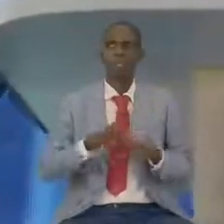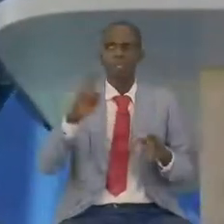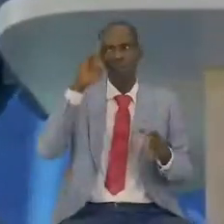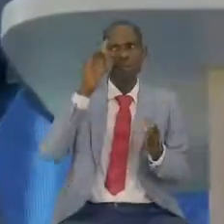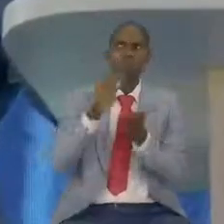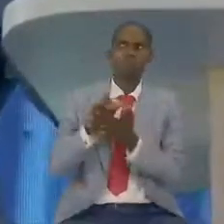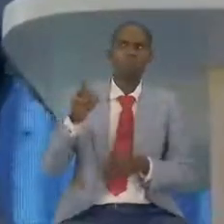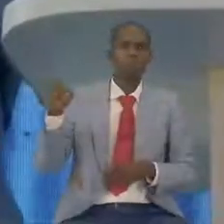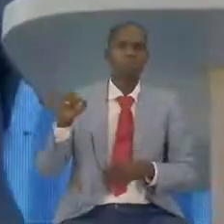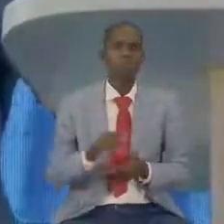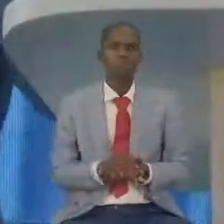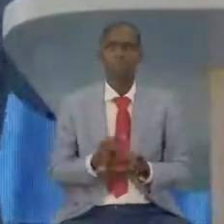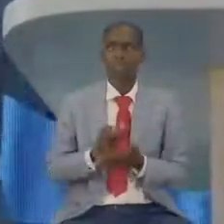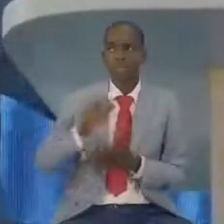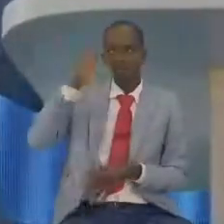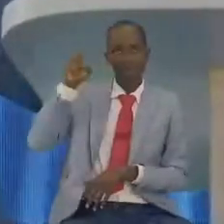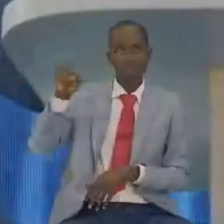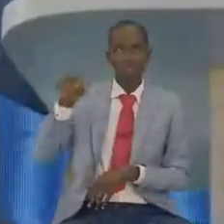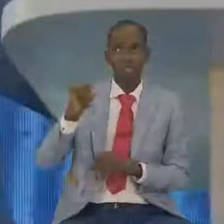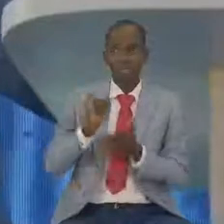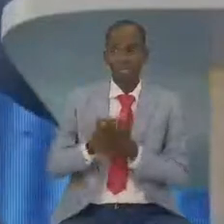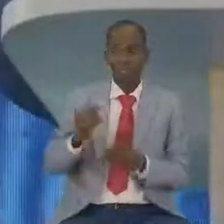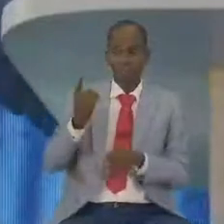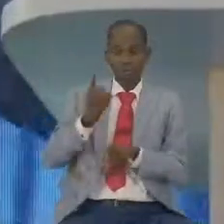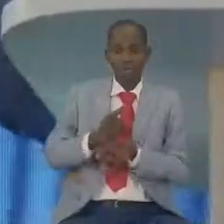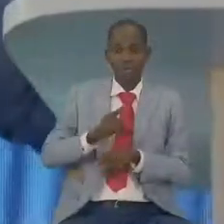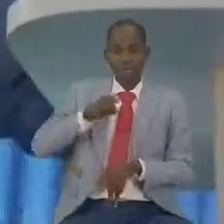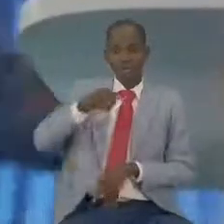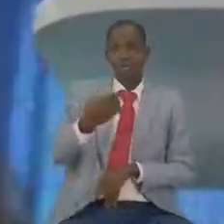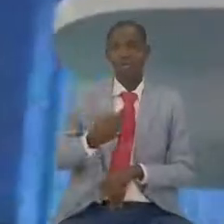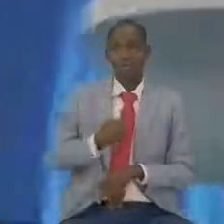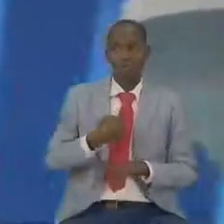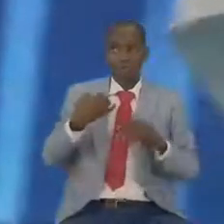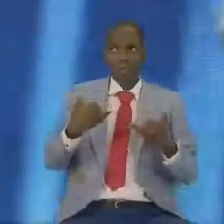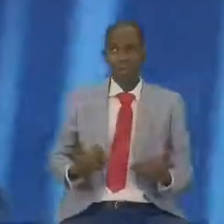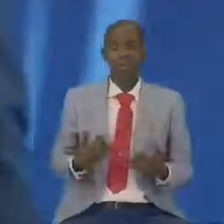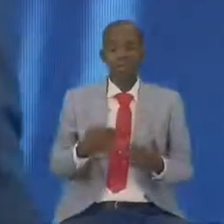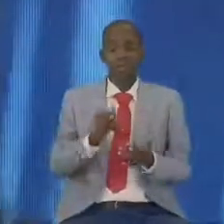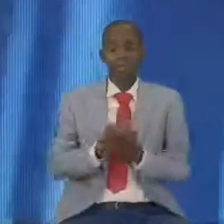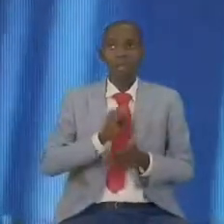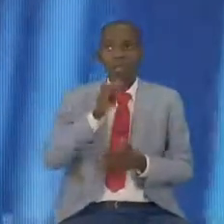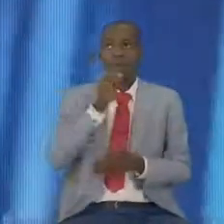L'homme n'a pas la vue spirituelle et l'homme n'a